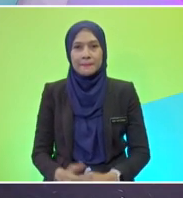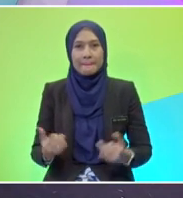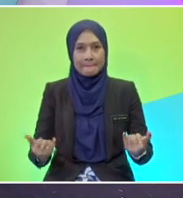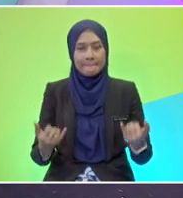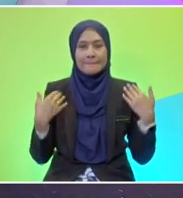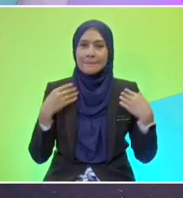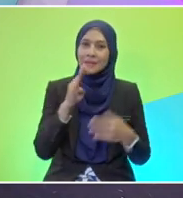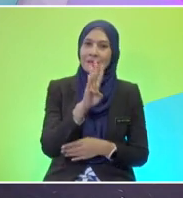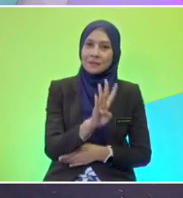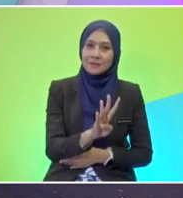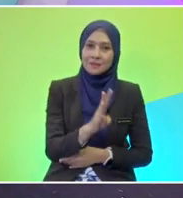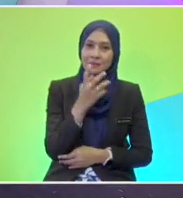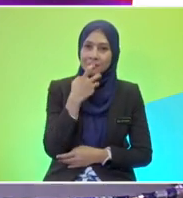Empat.